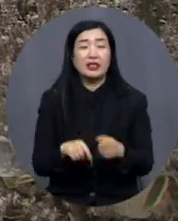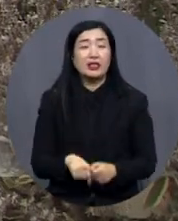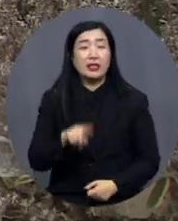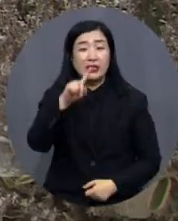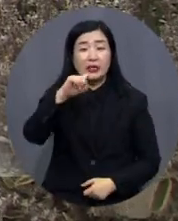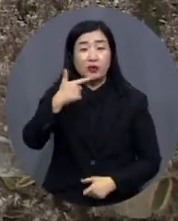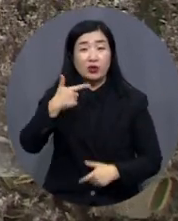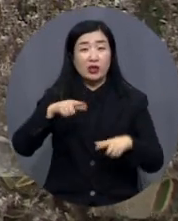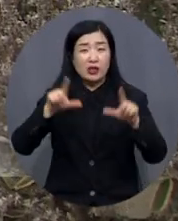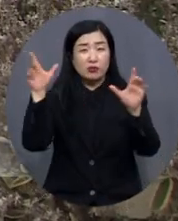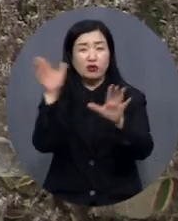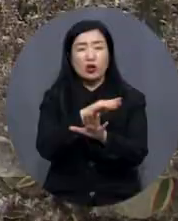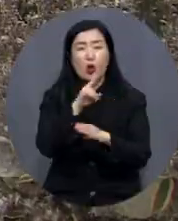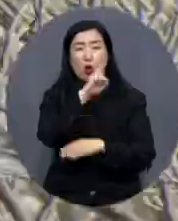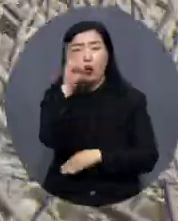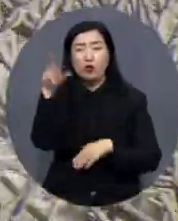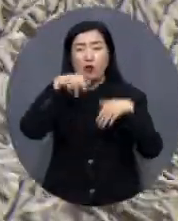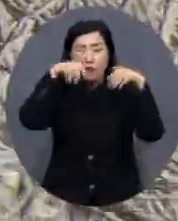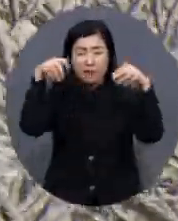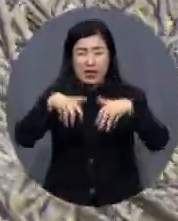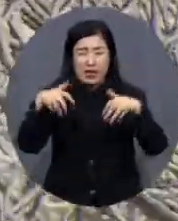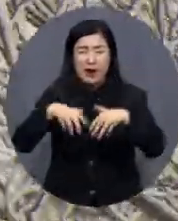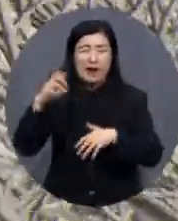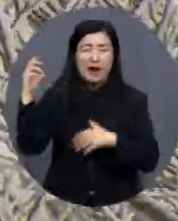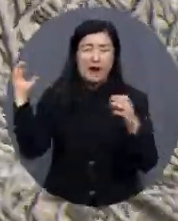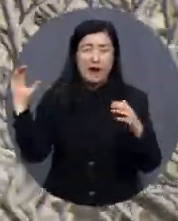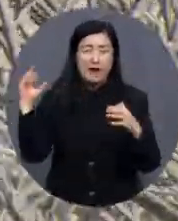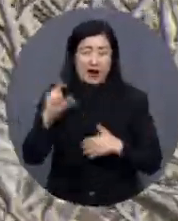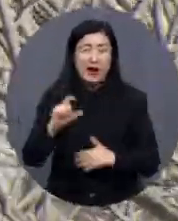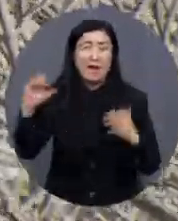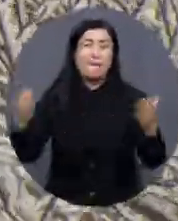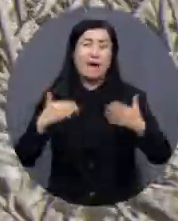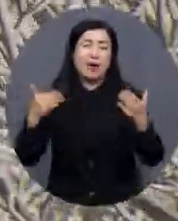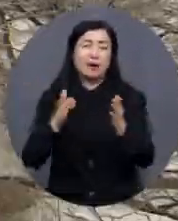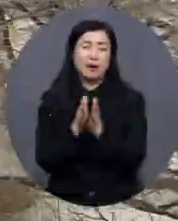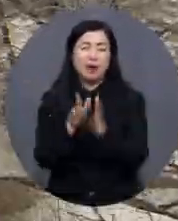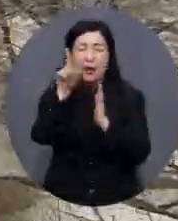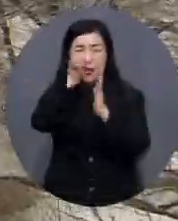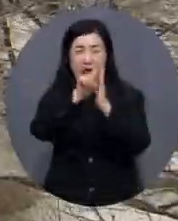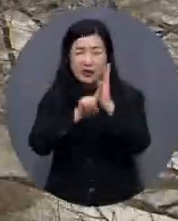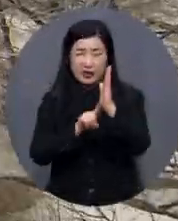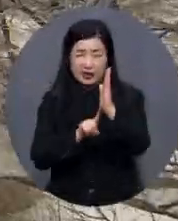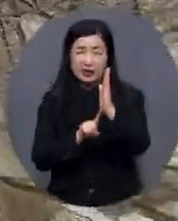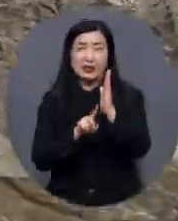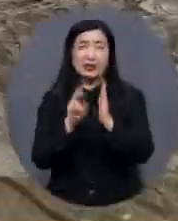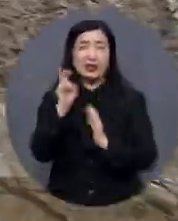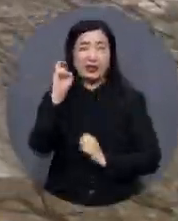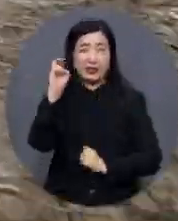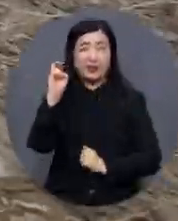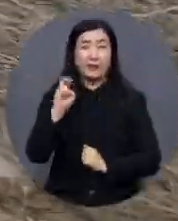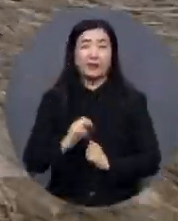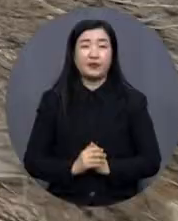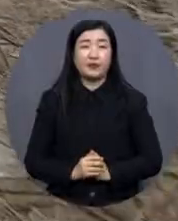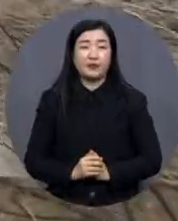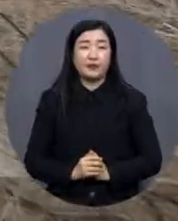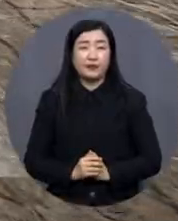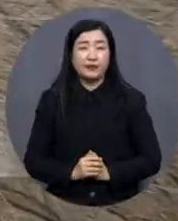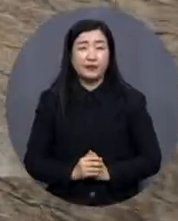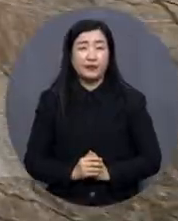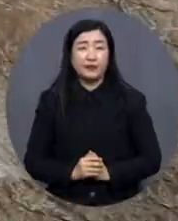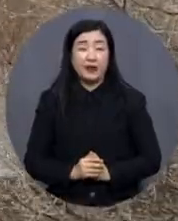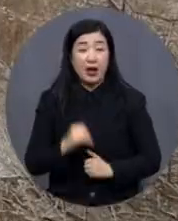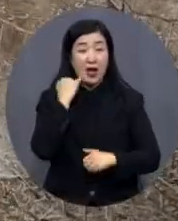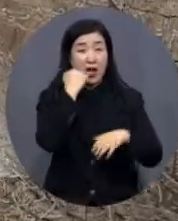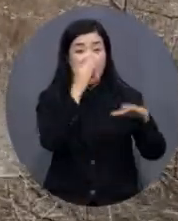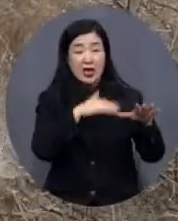16일에는 오후부터 비가 오고 바람이 강하게 불면서 다시 기온이 떨어지게 상은 예보했습니다